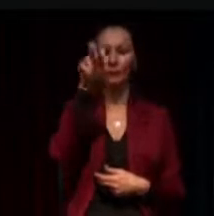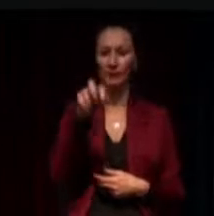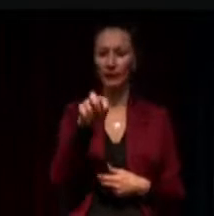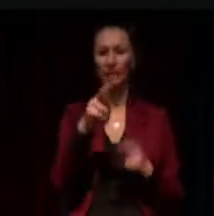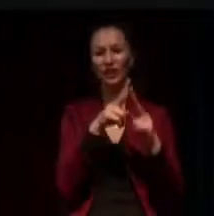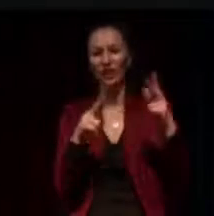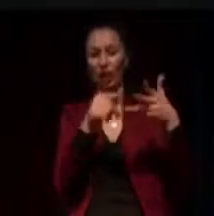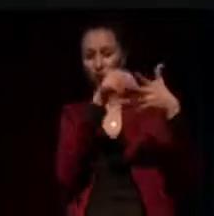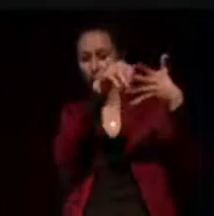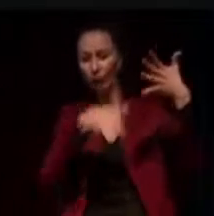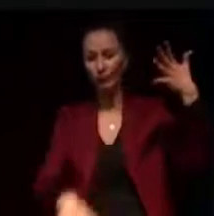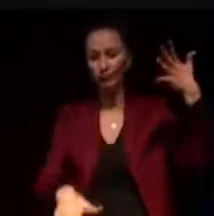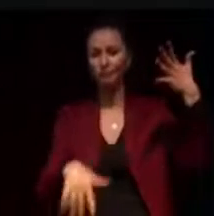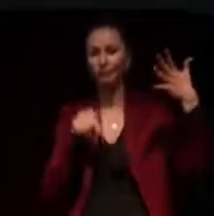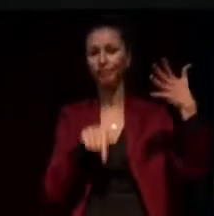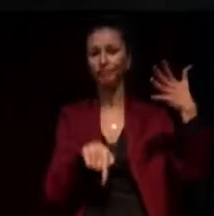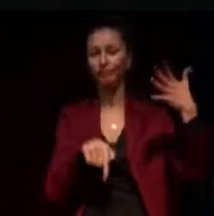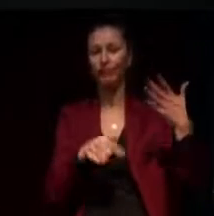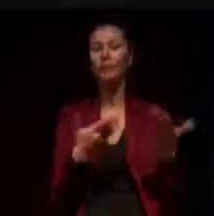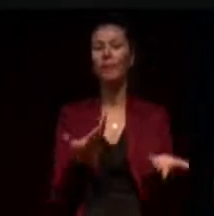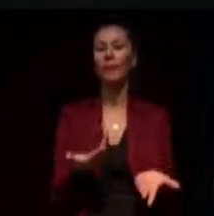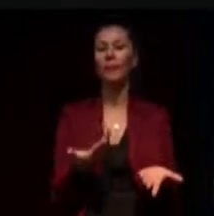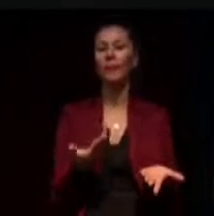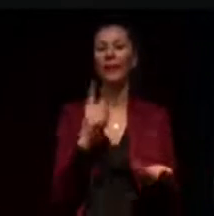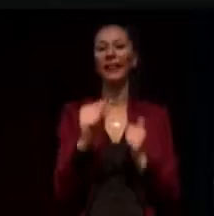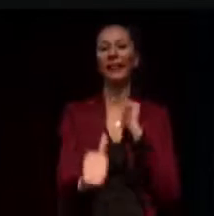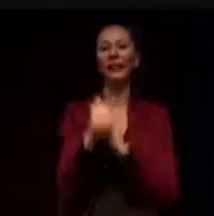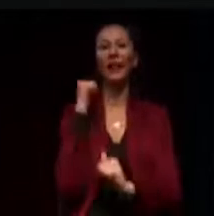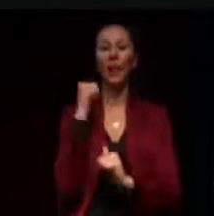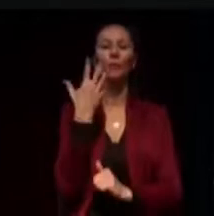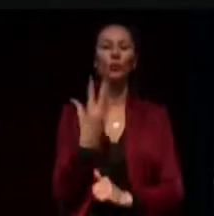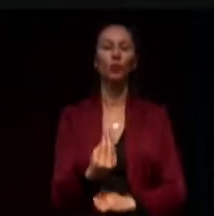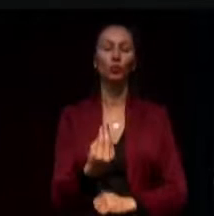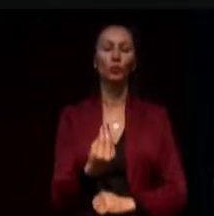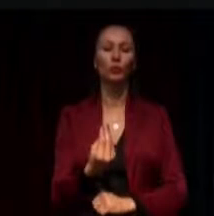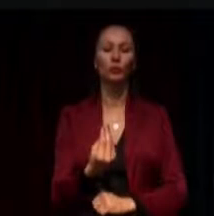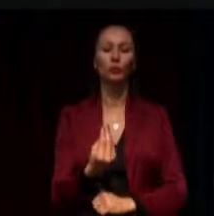78. sıraya falan bir gerilemiş olacağız.